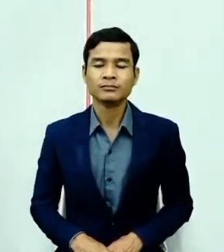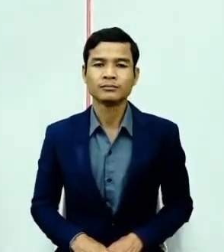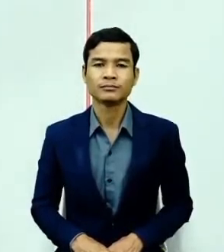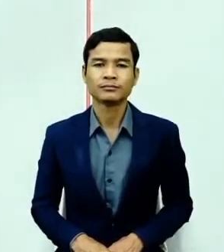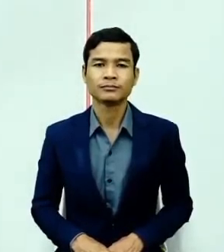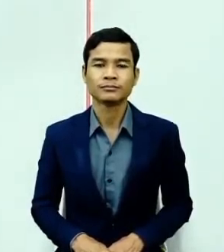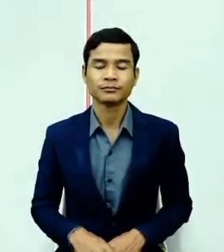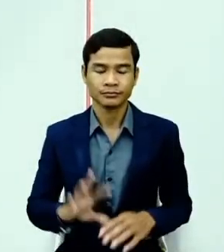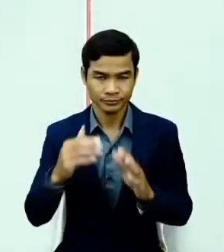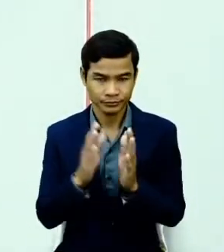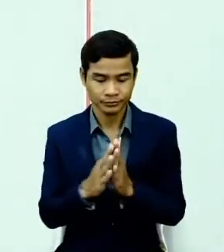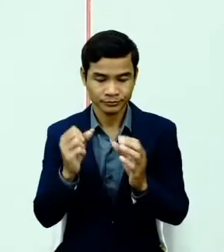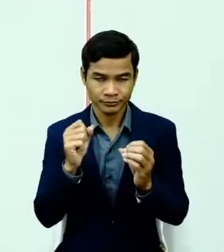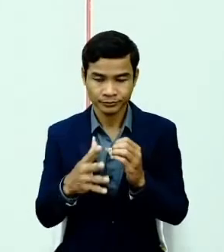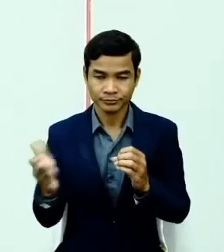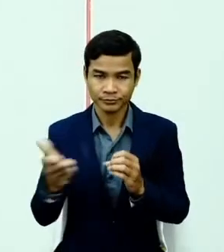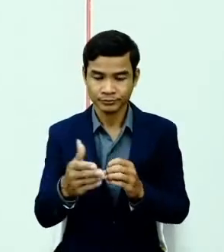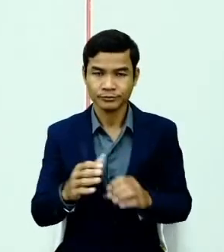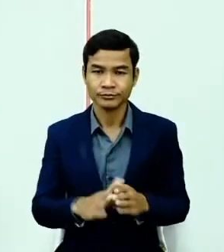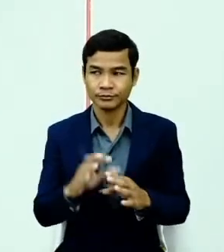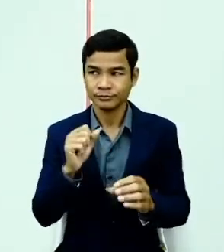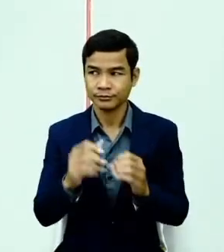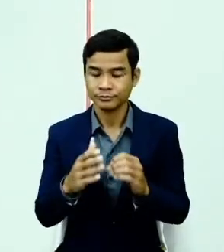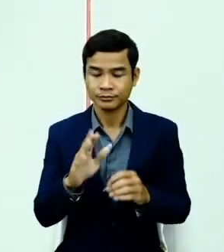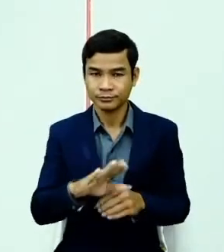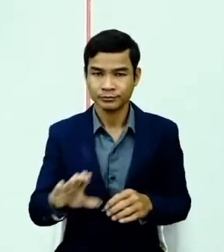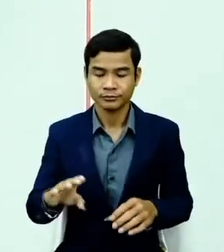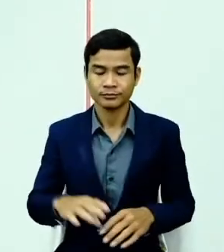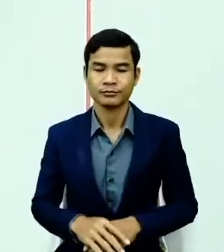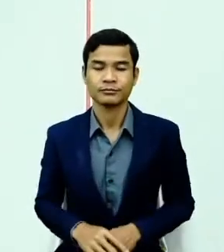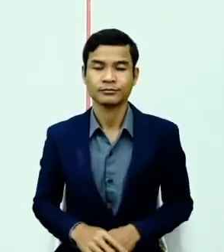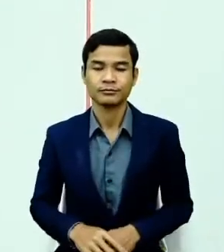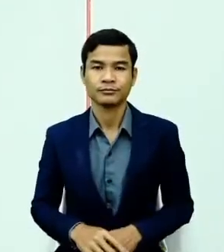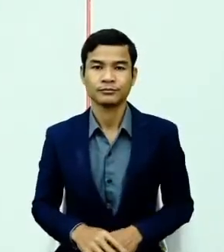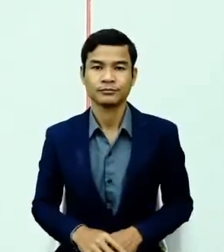អកូនកូនចាប់ផ្ដើមអានទាំងអស់គ្នាចាប់ផ្ដើម